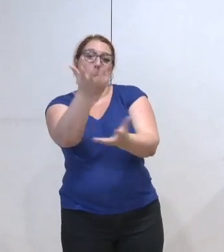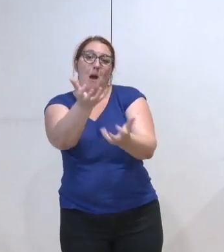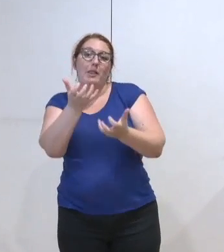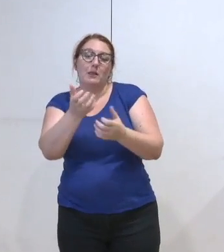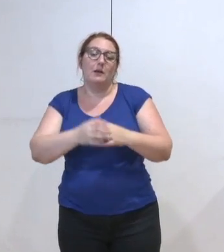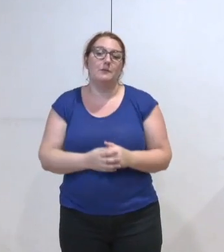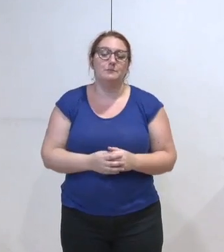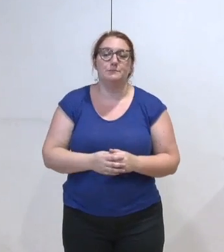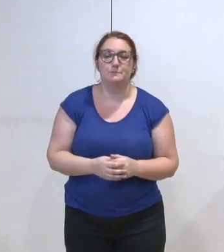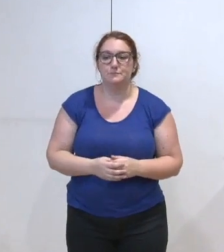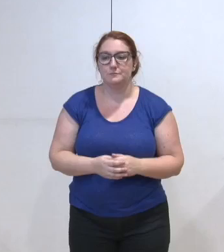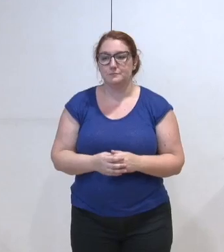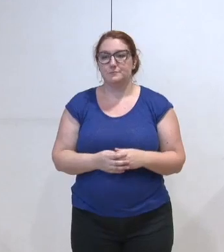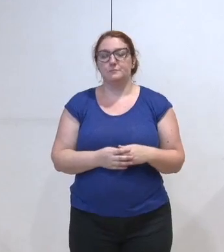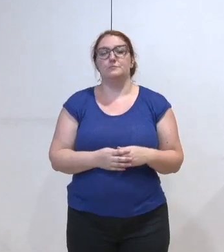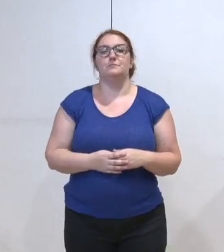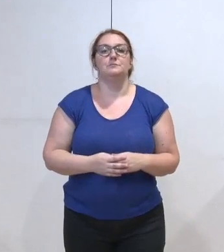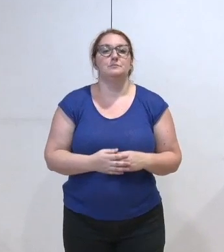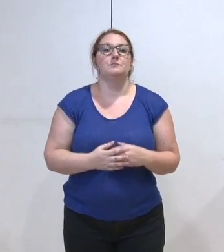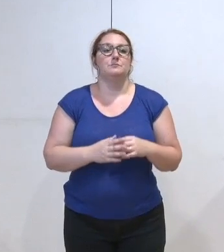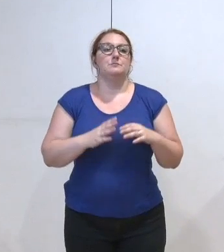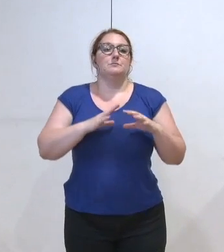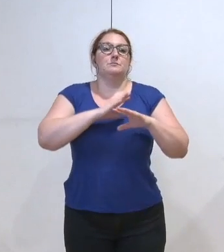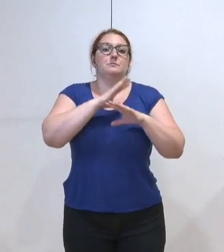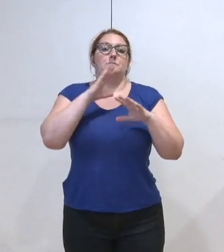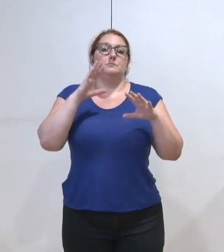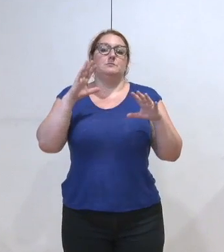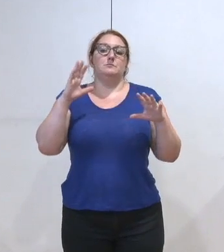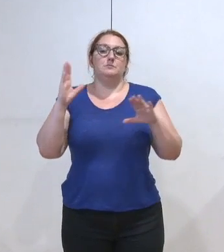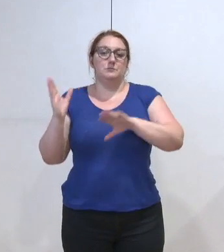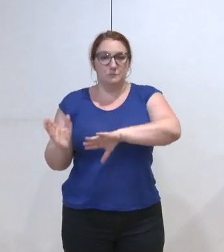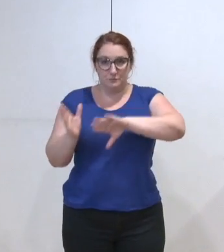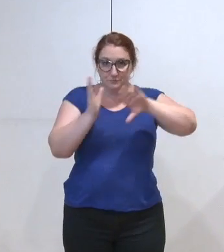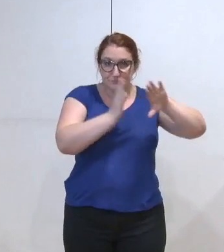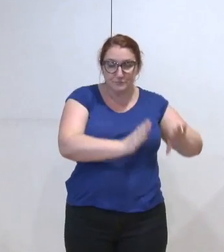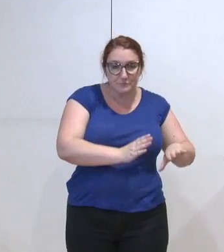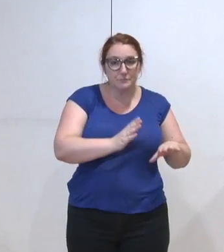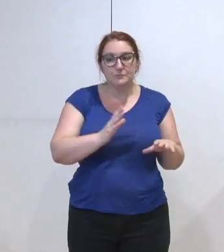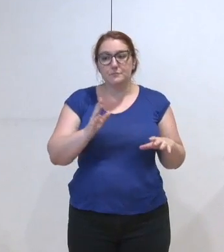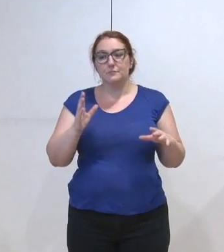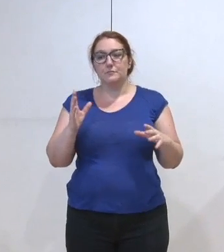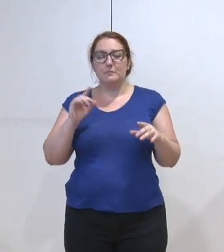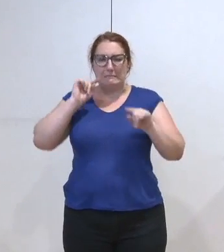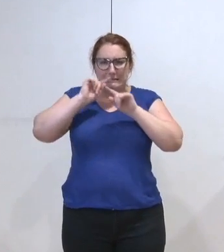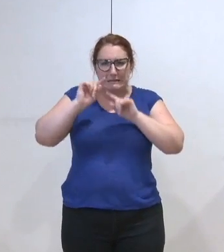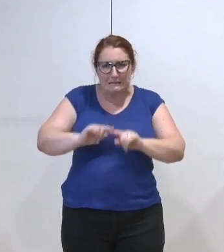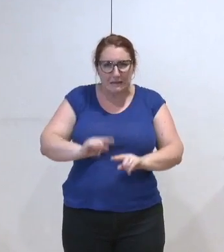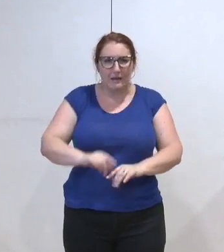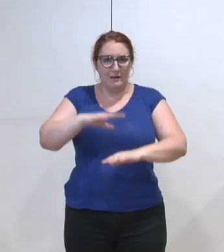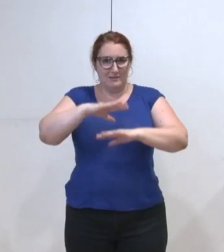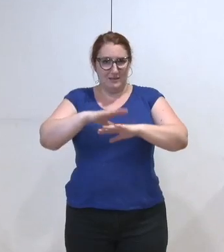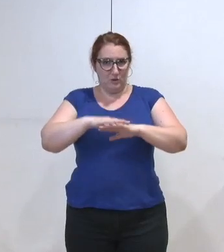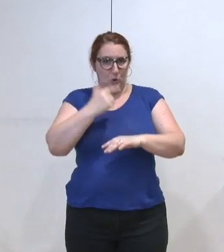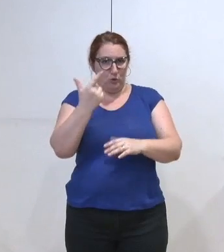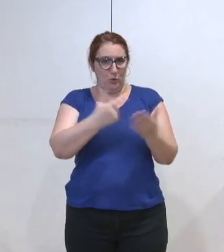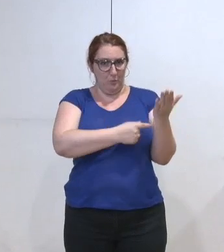vinusé si on en vient à le la présentation de en plus en détail du secteur 2